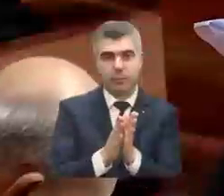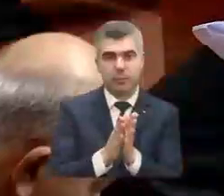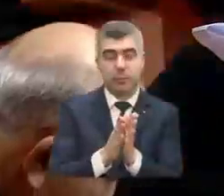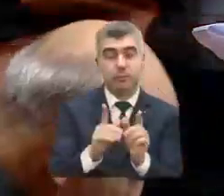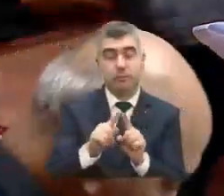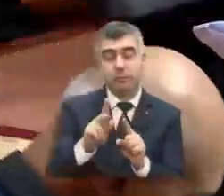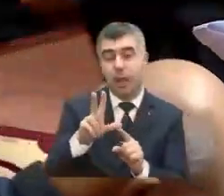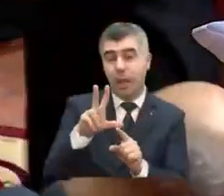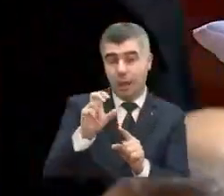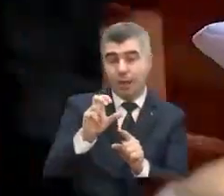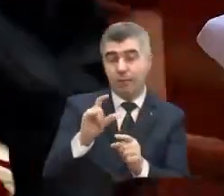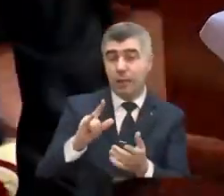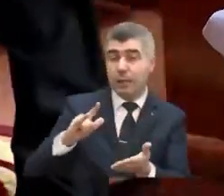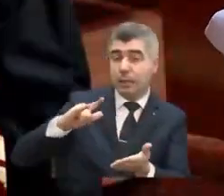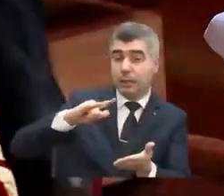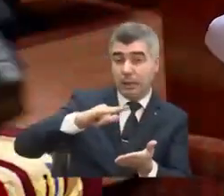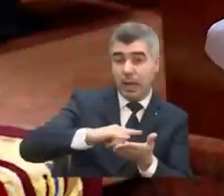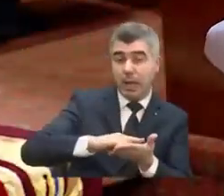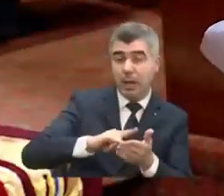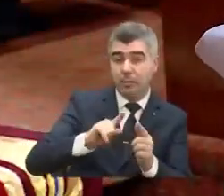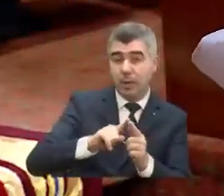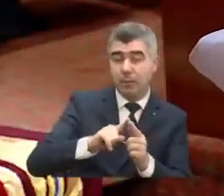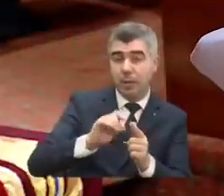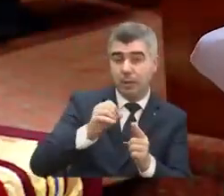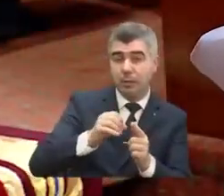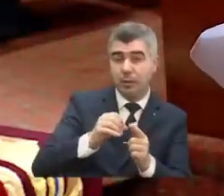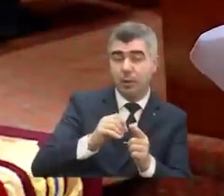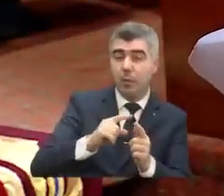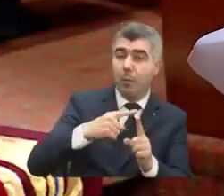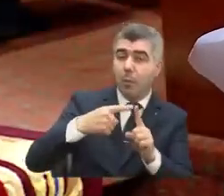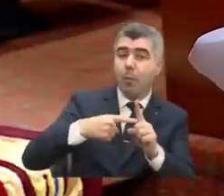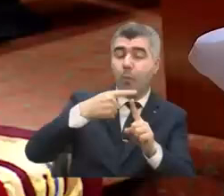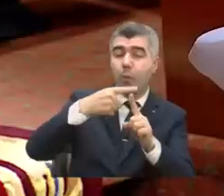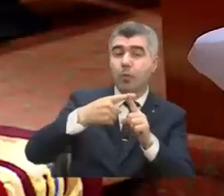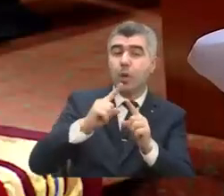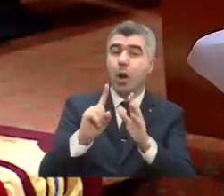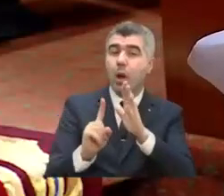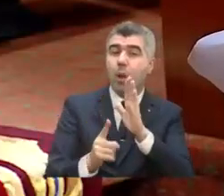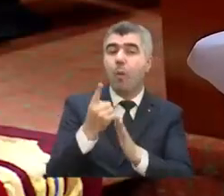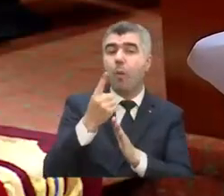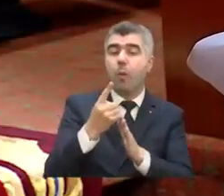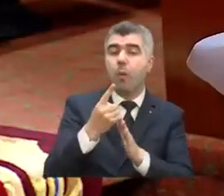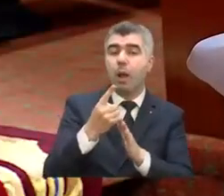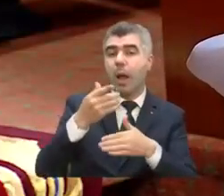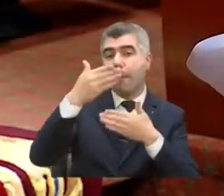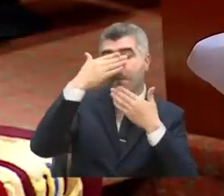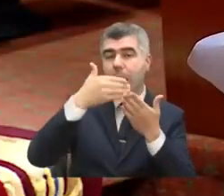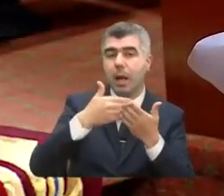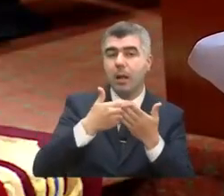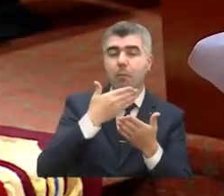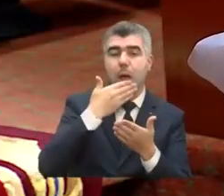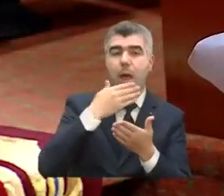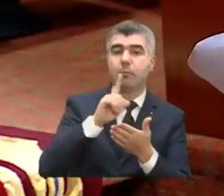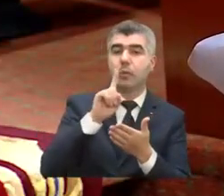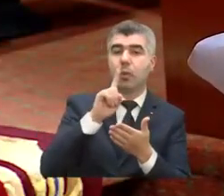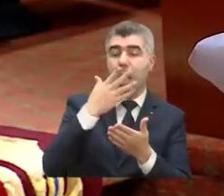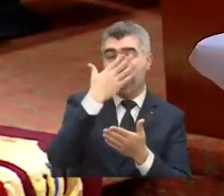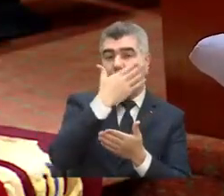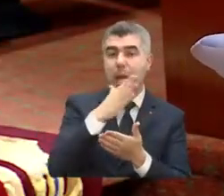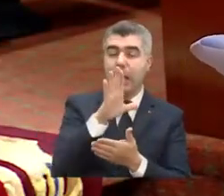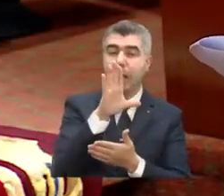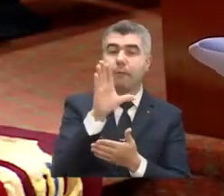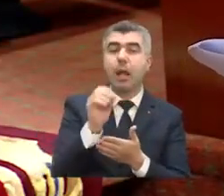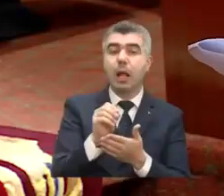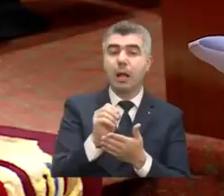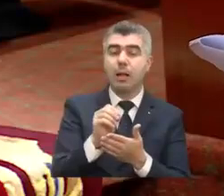صناعه الطائرات تشهد واحد الطفره اللي ك تعتبر المغرب اول بلد الحمد لله في القاره الافريقيه اللي